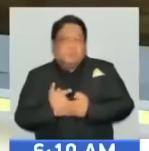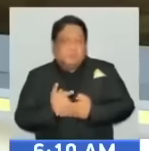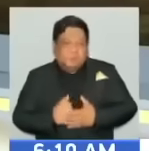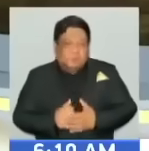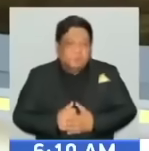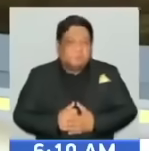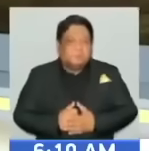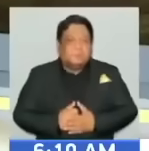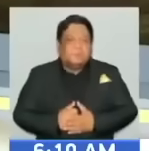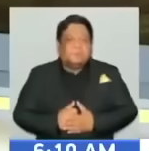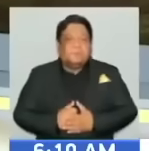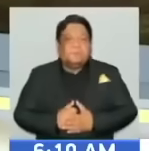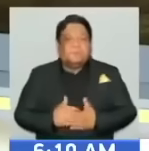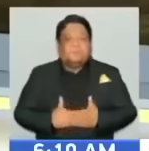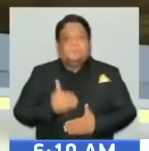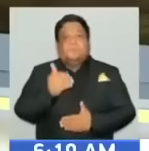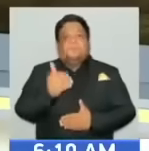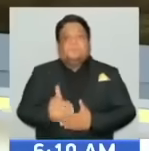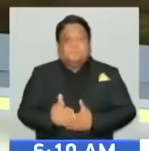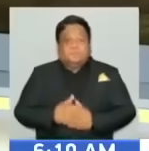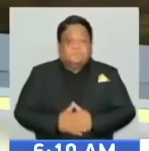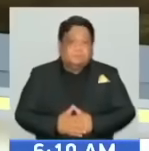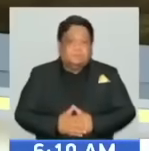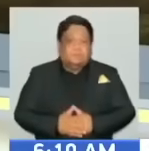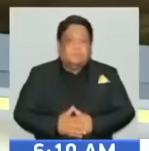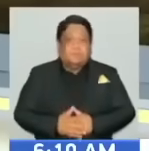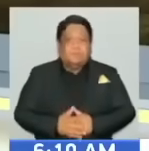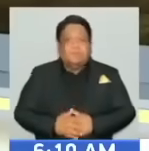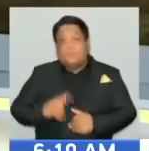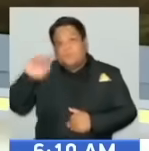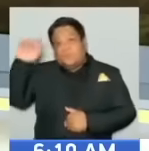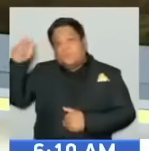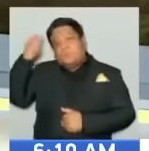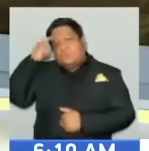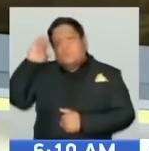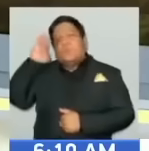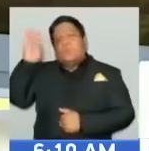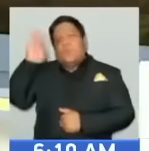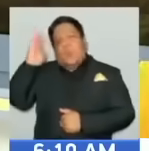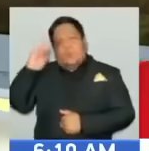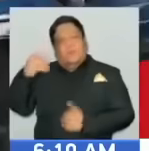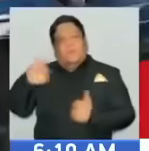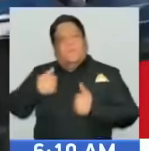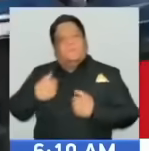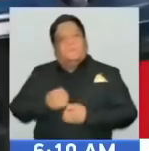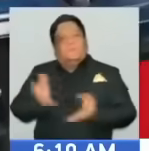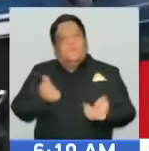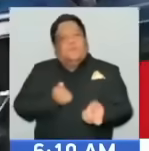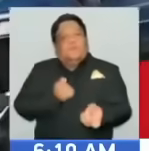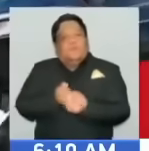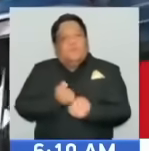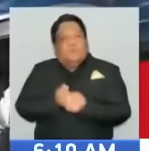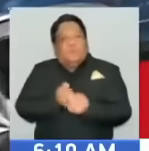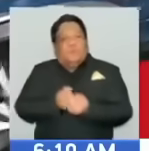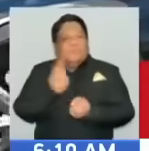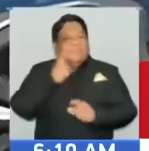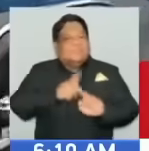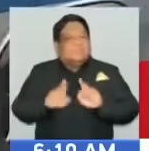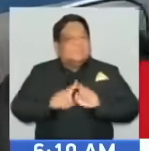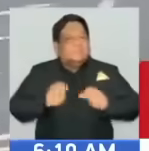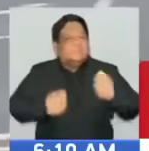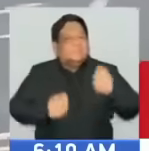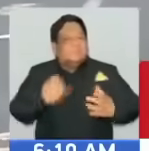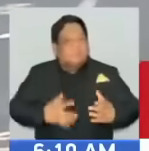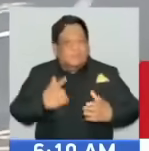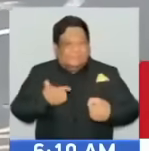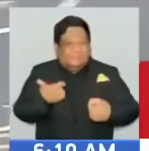Mamamahagi muli ang gobyerno ng fuel subsidy sa public utility vehicle operators at drivers. Ayon sa Department of Transportation, 2.95